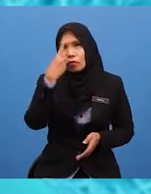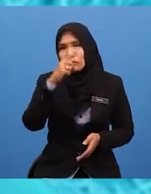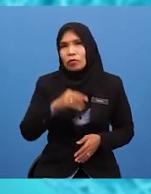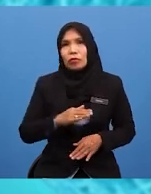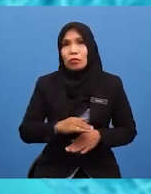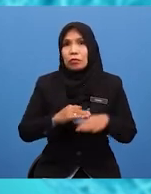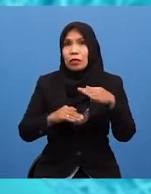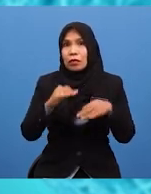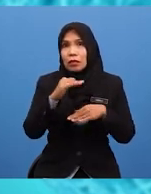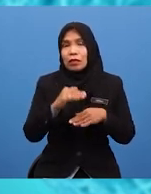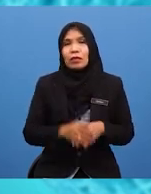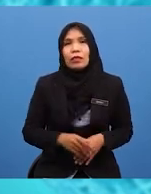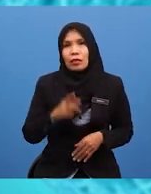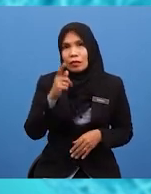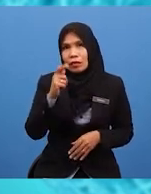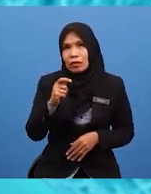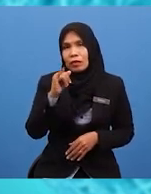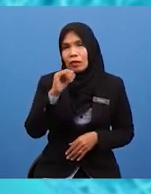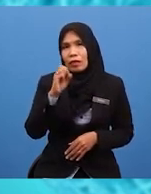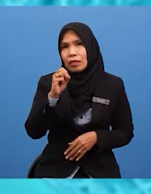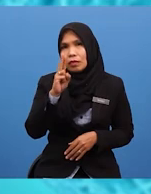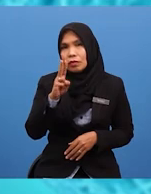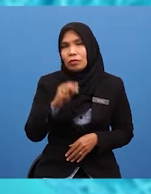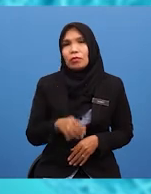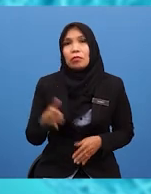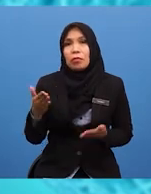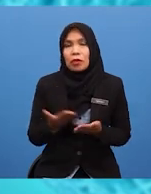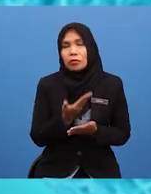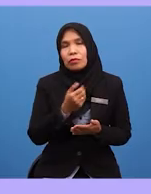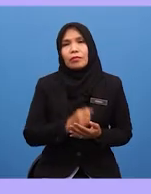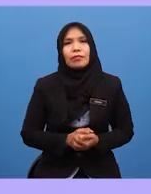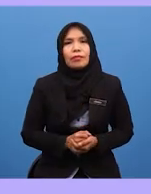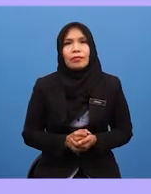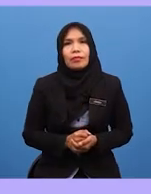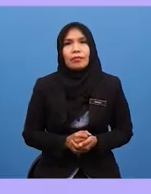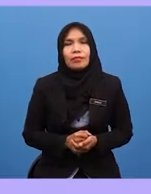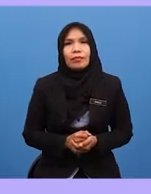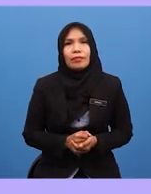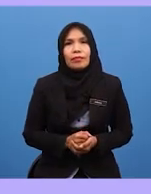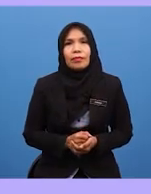dan akan mengalami pertambahan jisim badan.